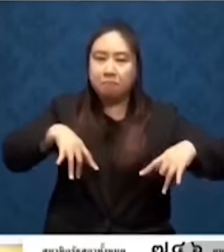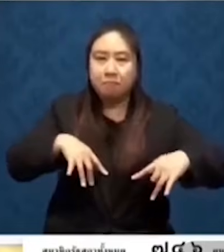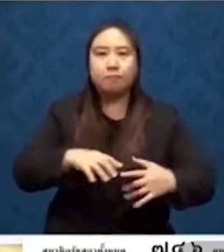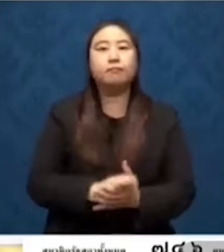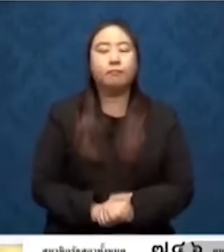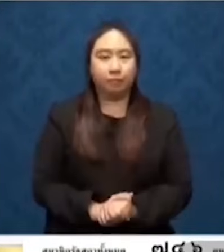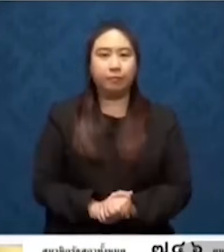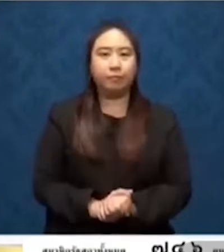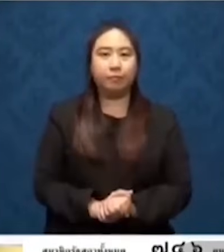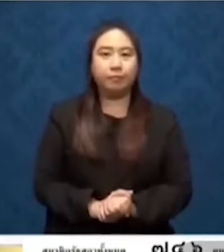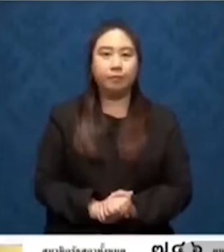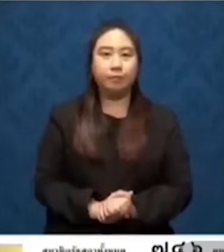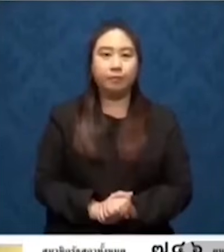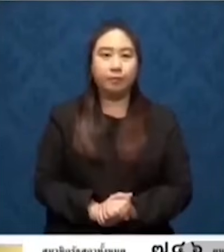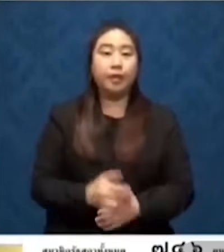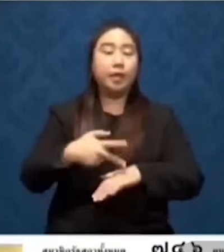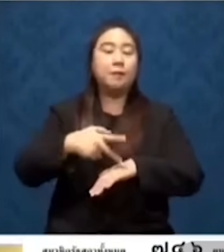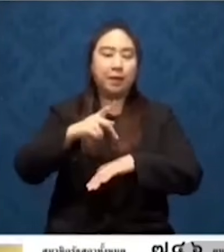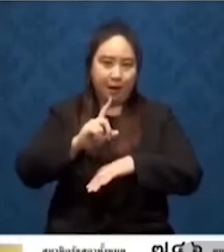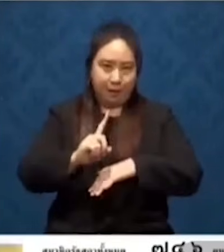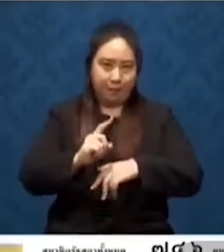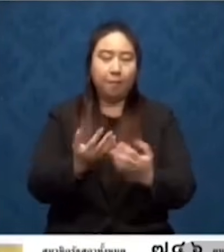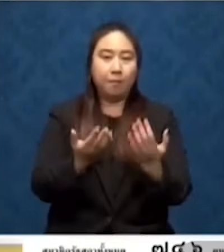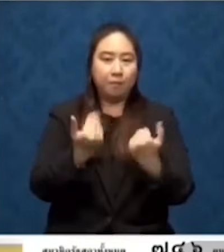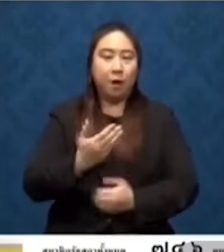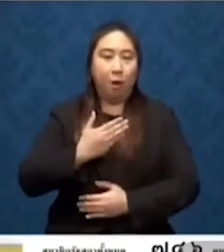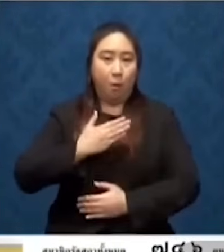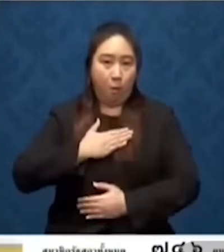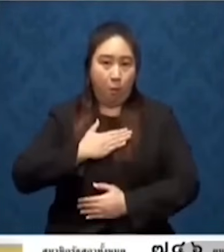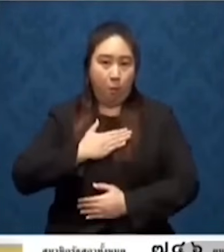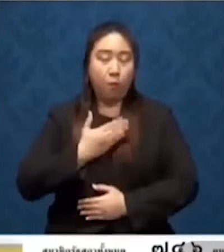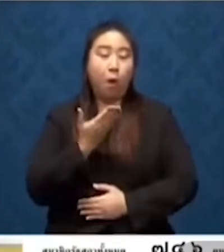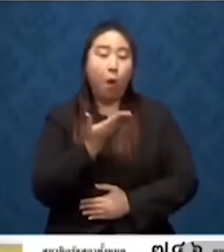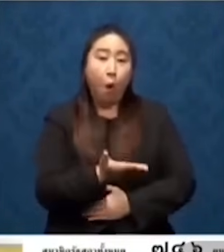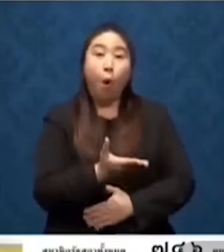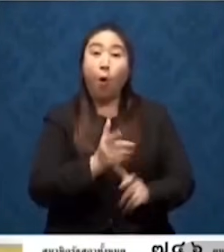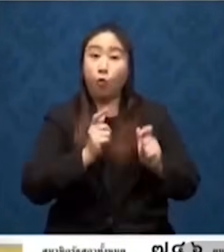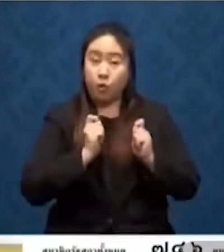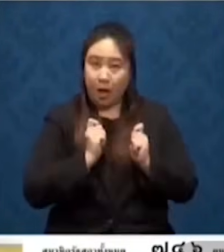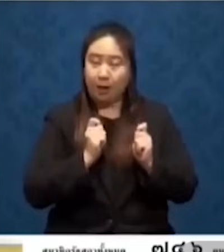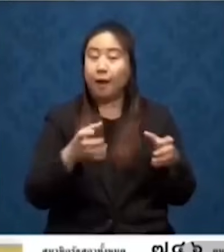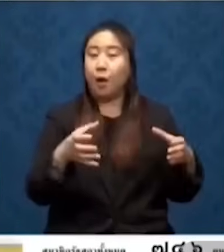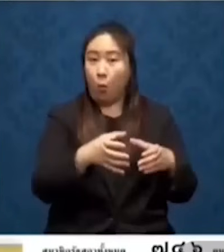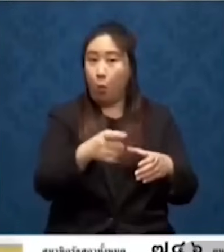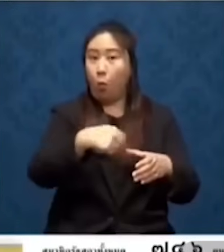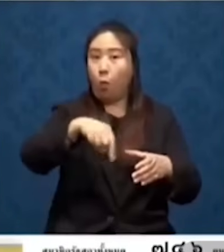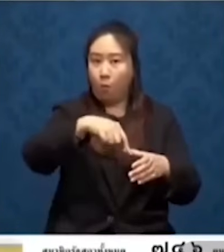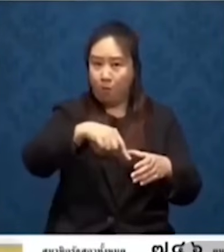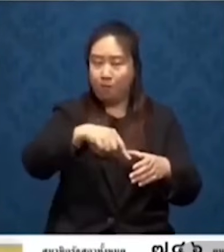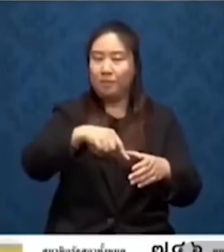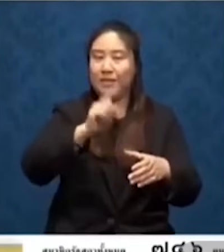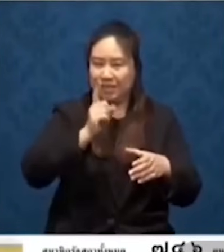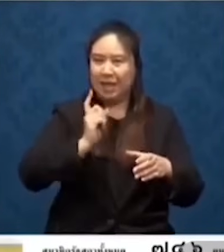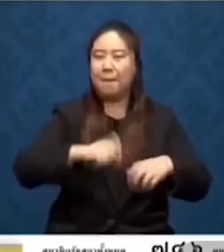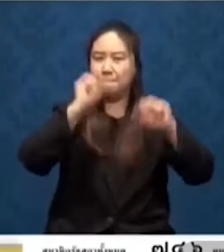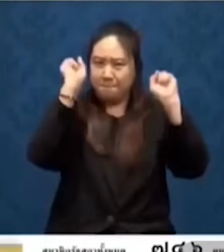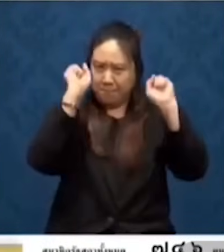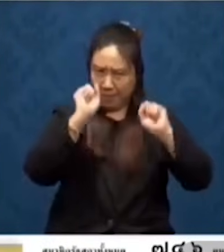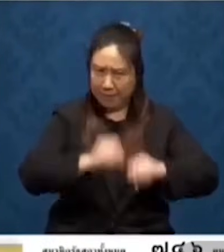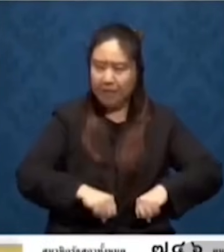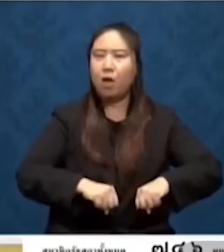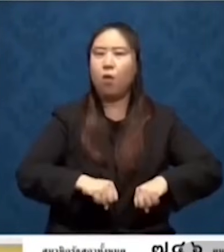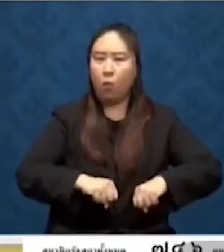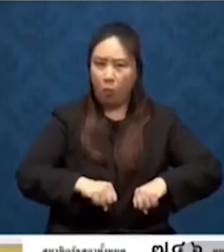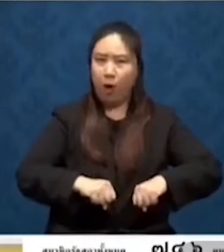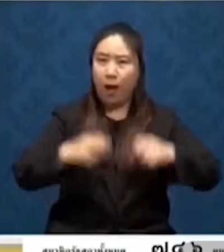ธานที่เคารพครับผมก็เลยขออนุญาตพรรคซึ่งมีมติว่าไม่ให้รับรองนาย